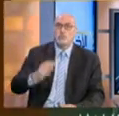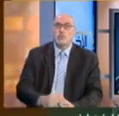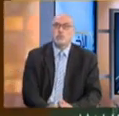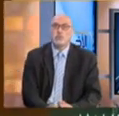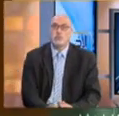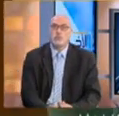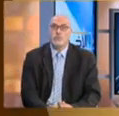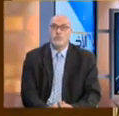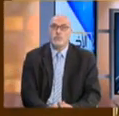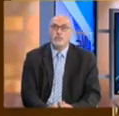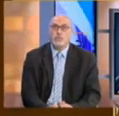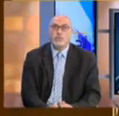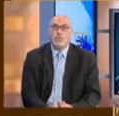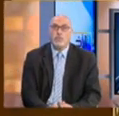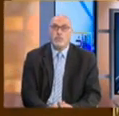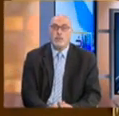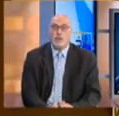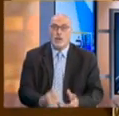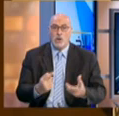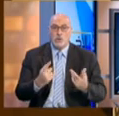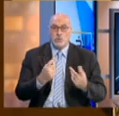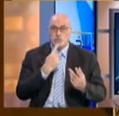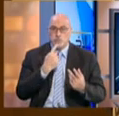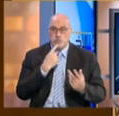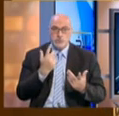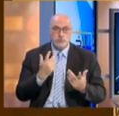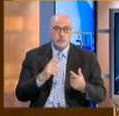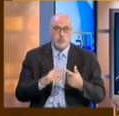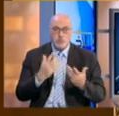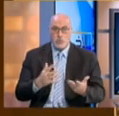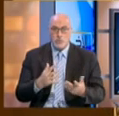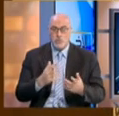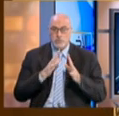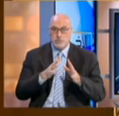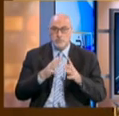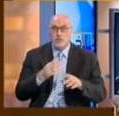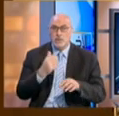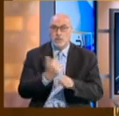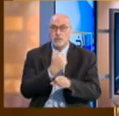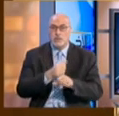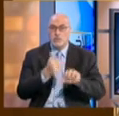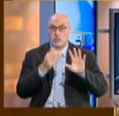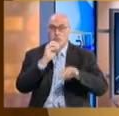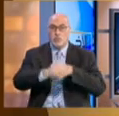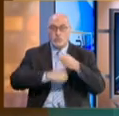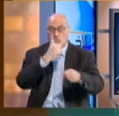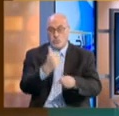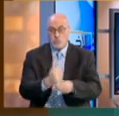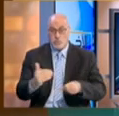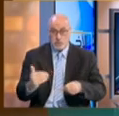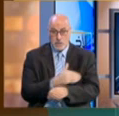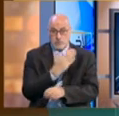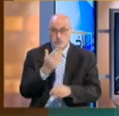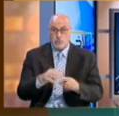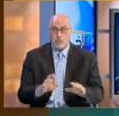إن مشاركتي لكم اليوم لاحتفالاتكم بمرور 60 سنة على